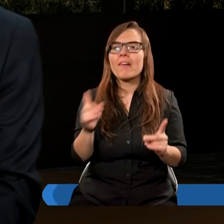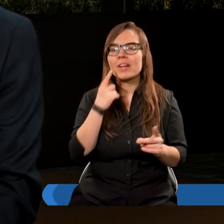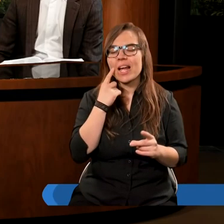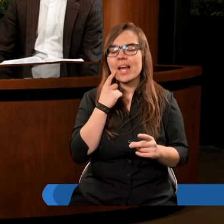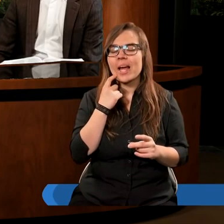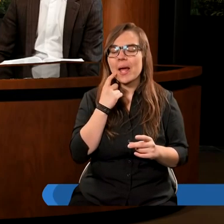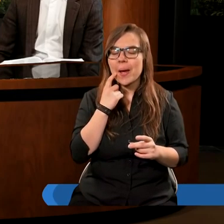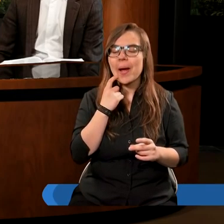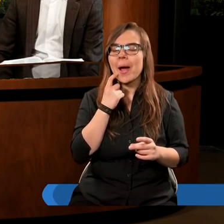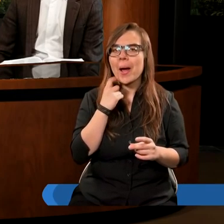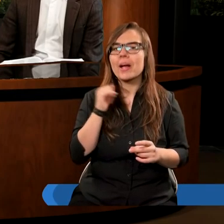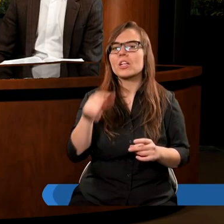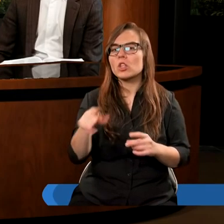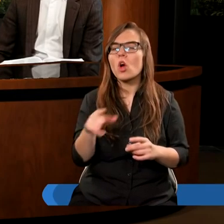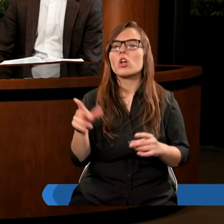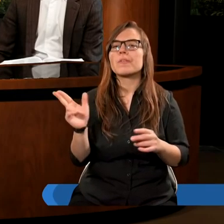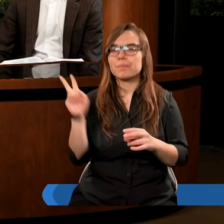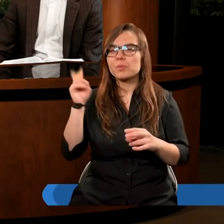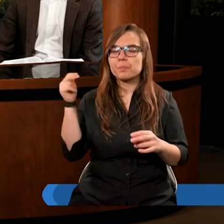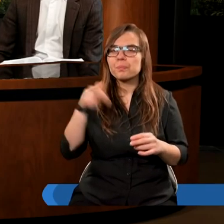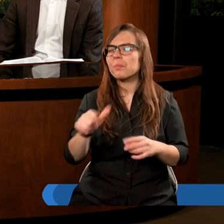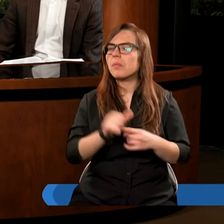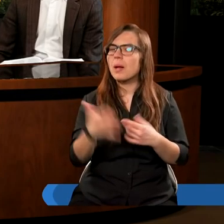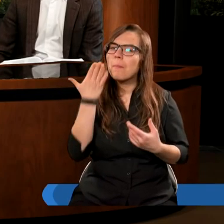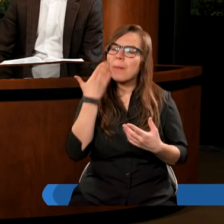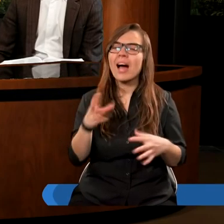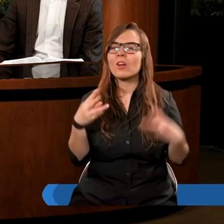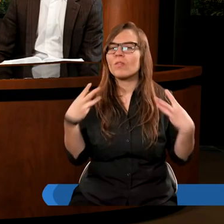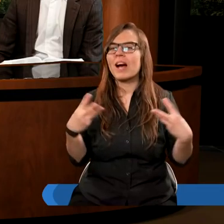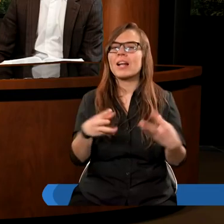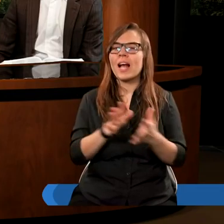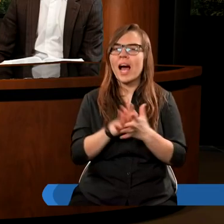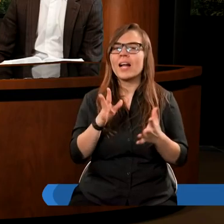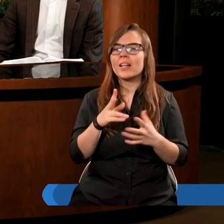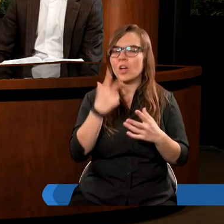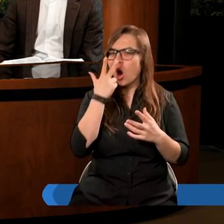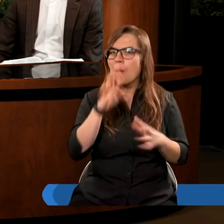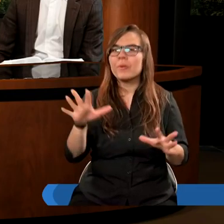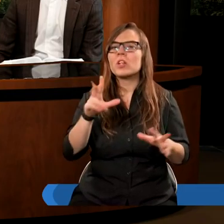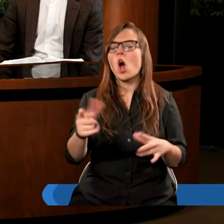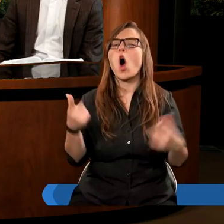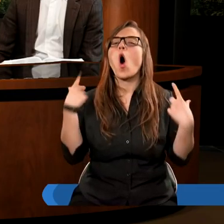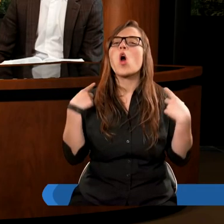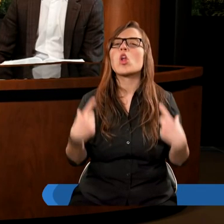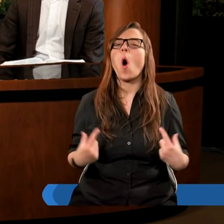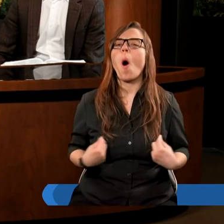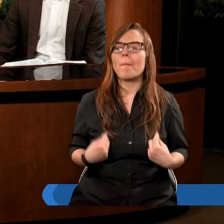Więc zapowiada kogoś, kto przyjdzie i tutaj jest bardzo charakterystyczne, używa zaimka osobowego,